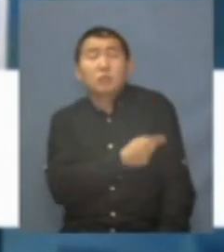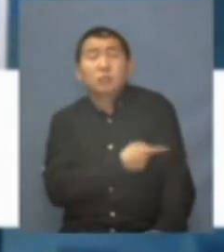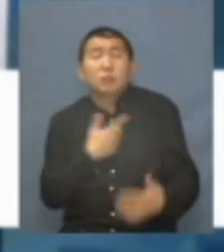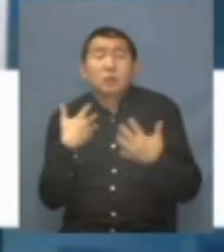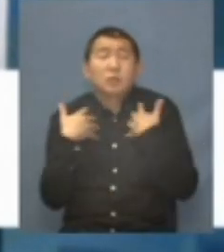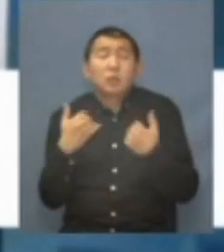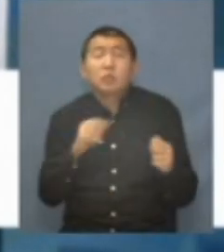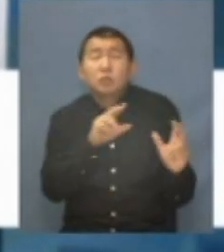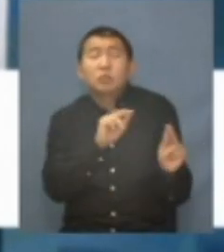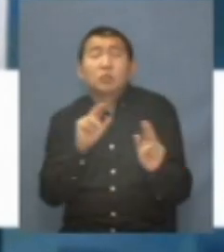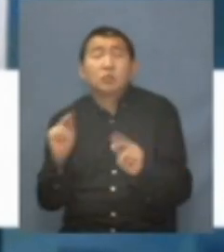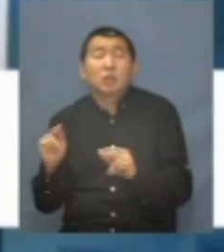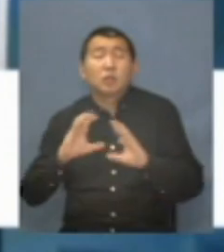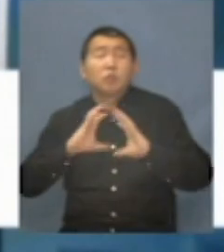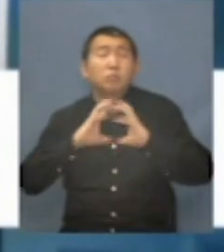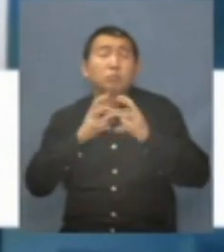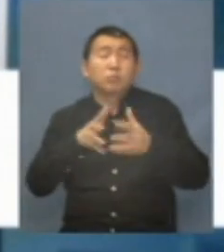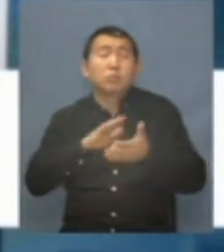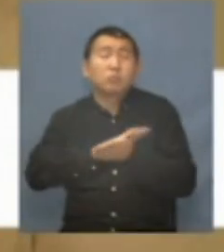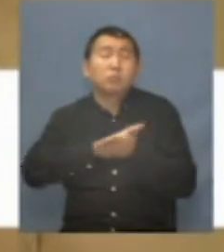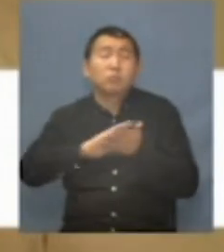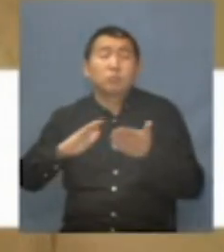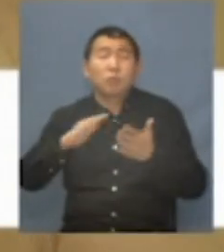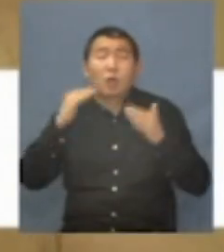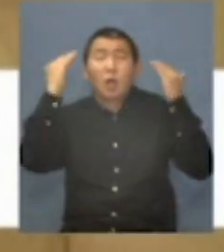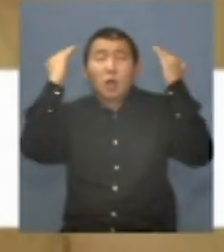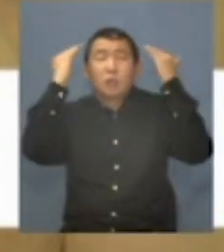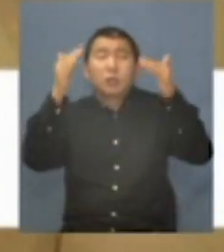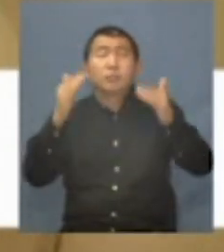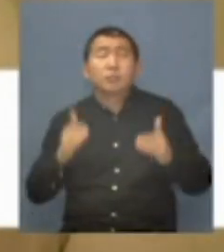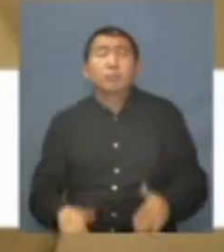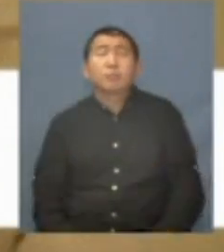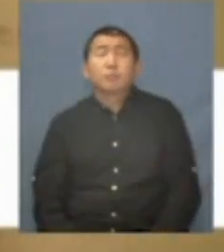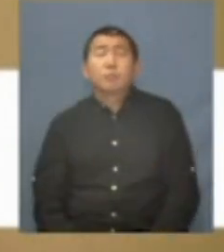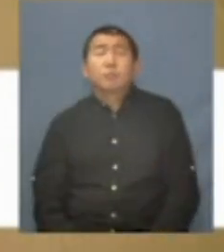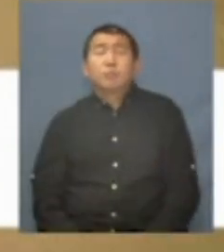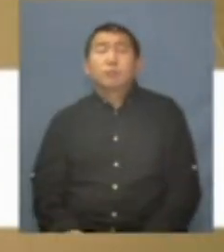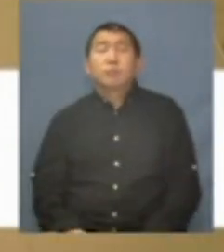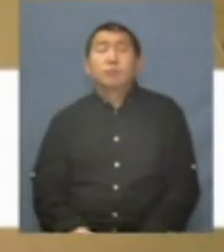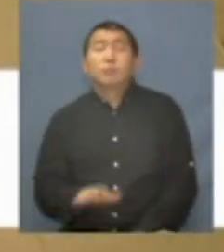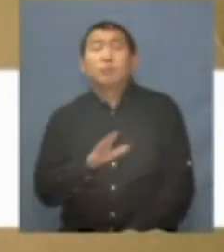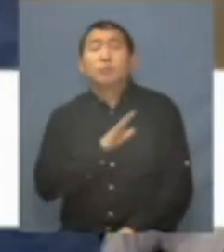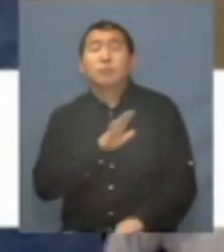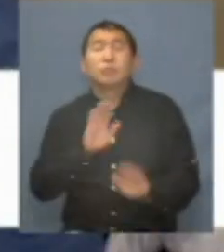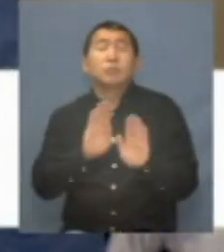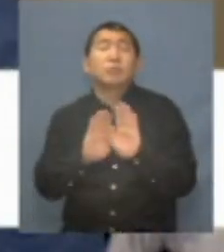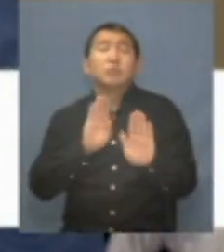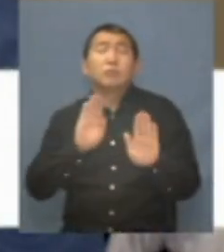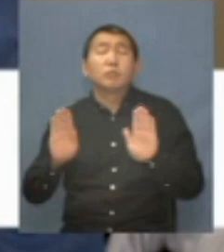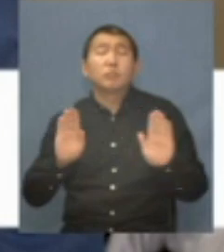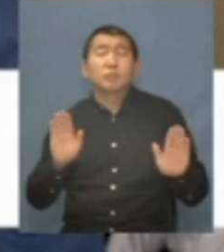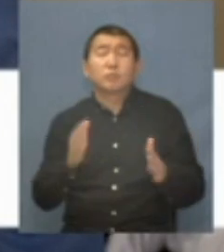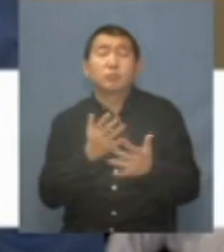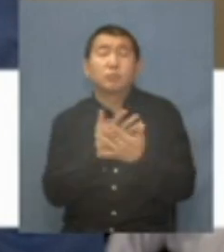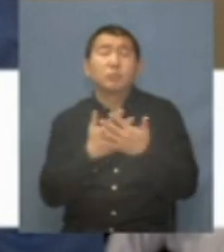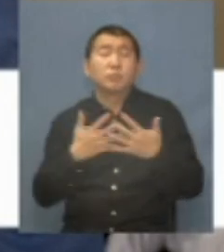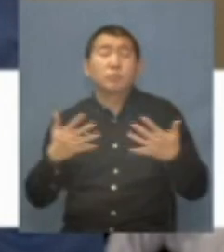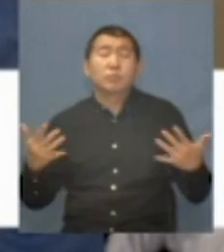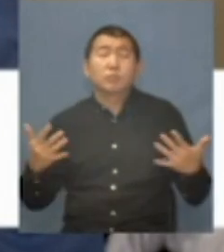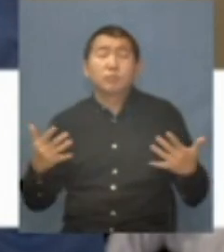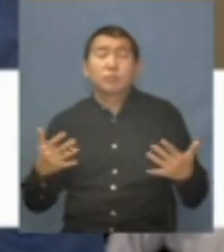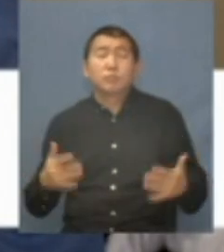здоровья, счастья и мирного неба над головой. Для гостей мероприятия была организована ярмарка-выставка изделий прикладного